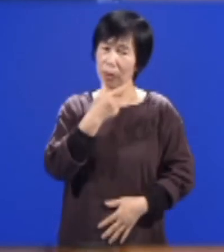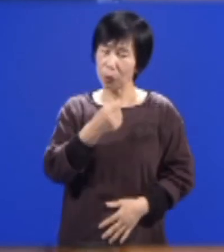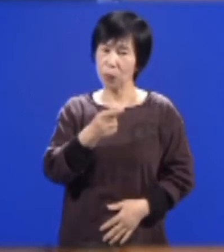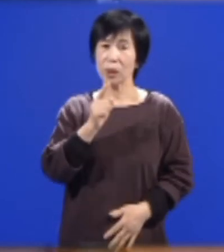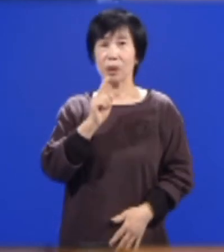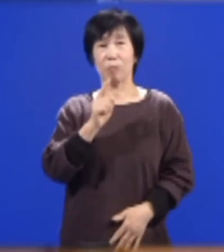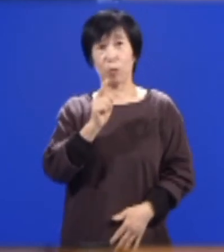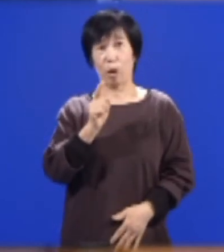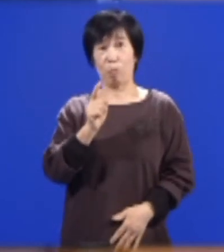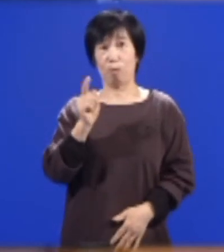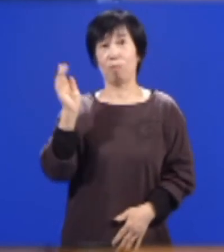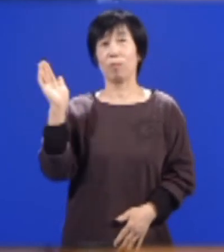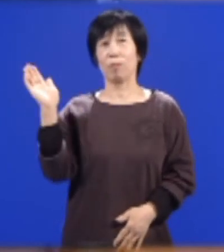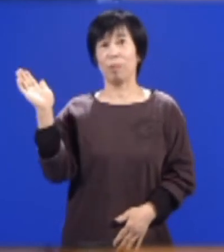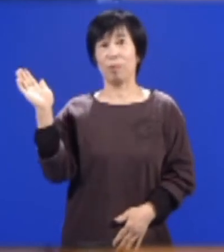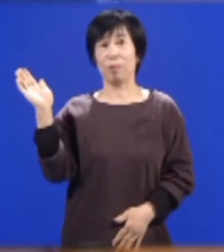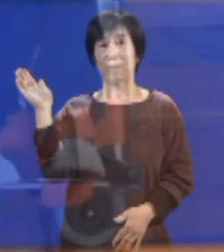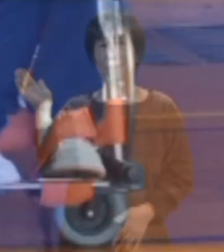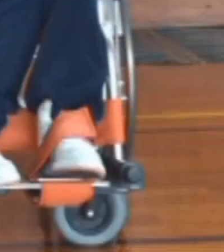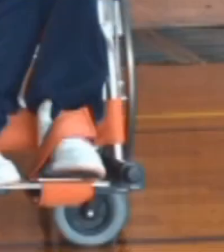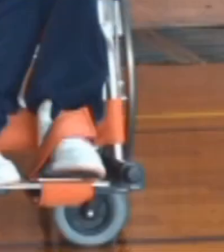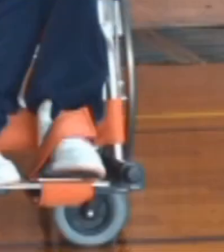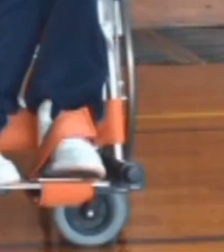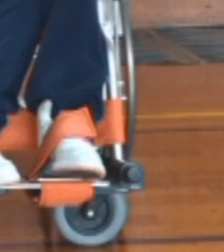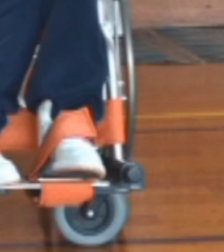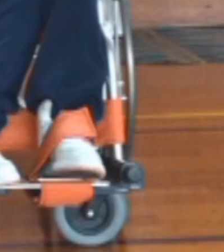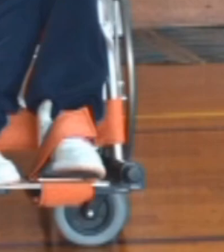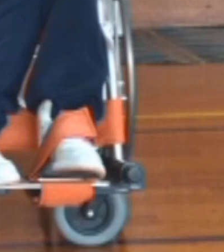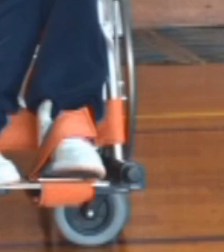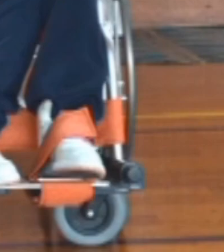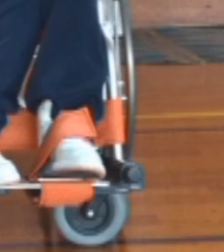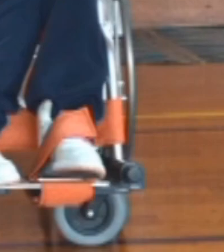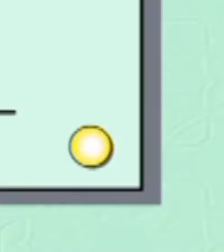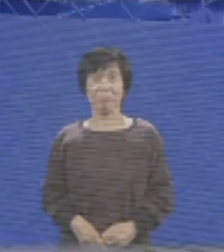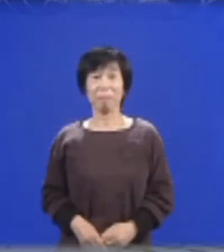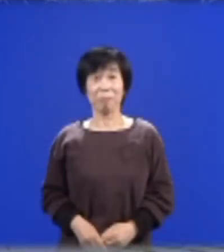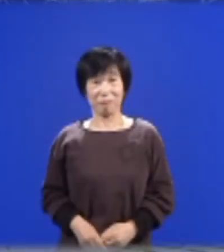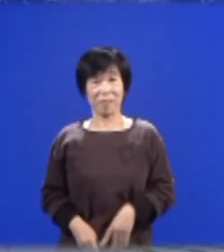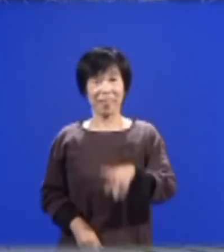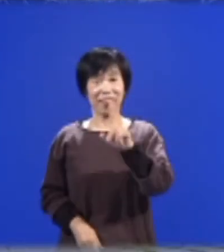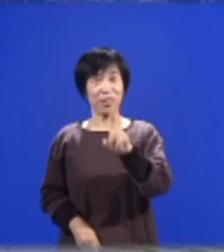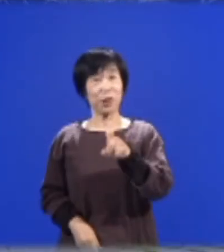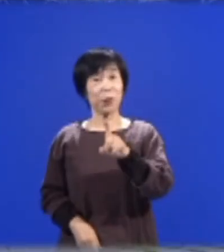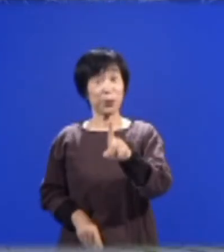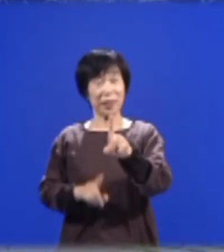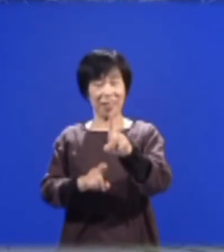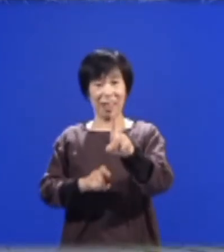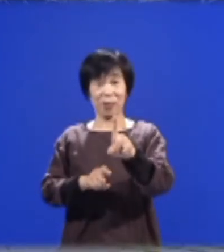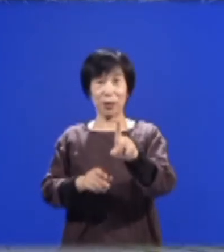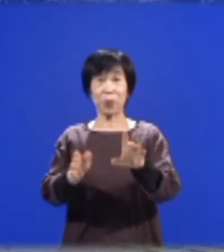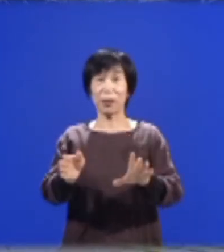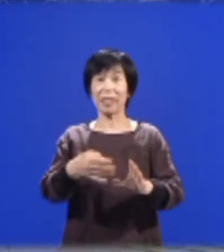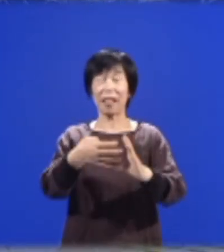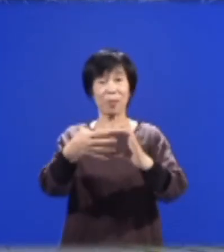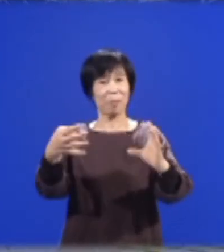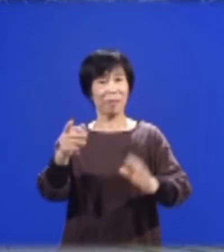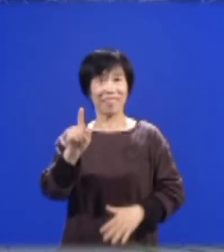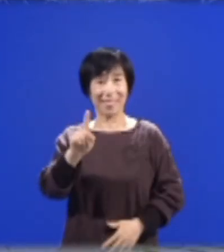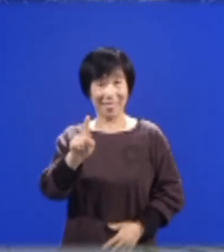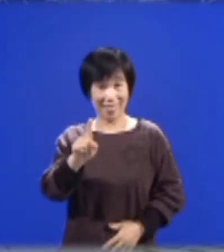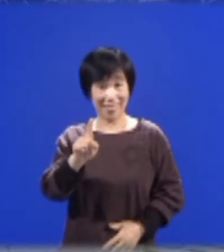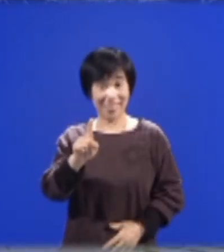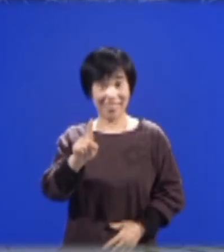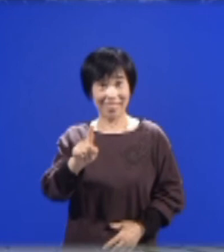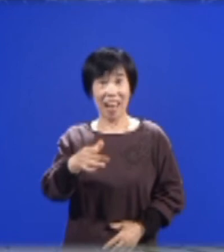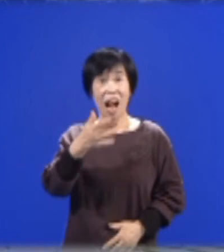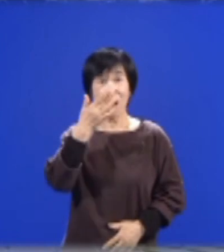ると話していました。 次回11月11日からのチャンネル